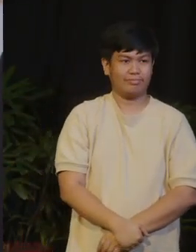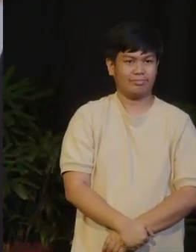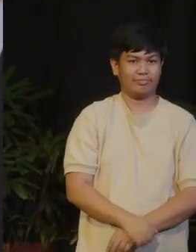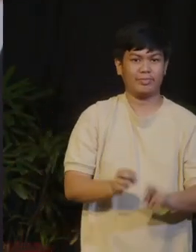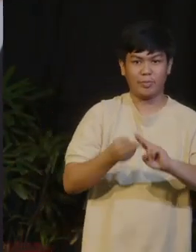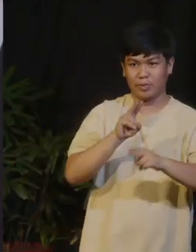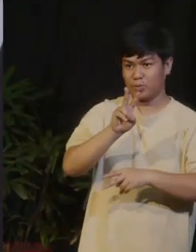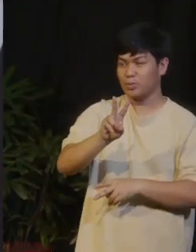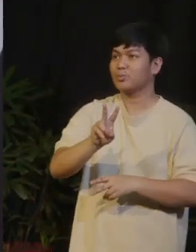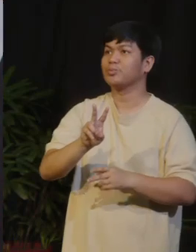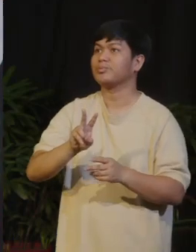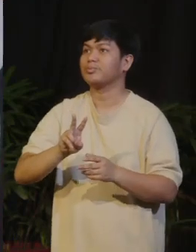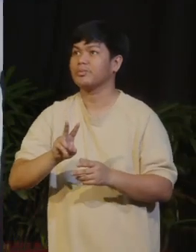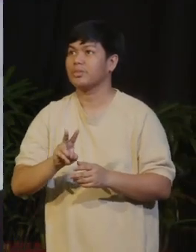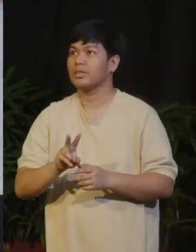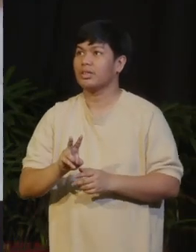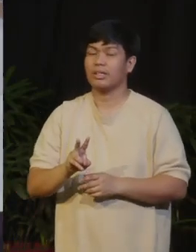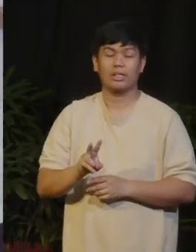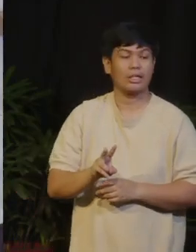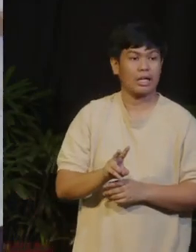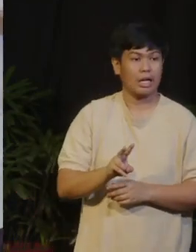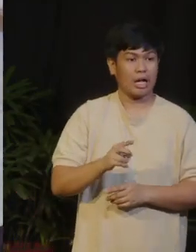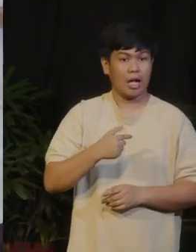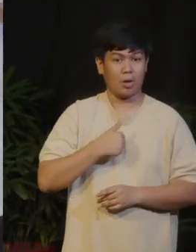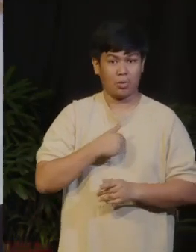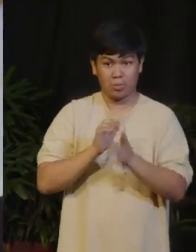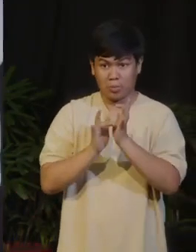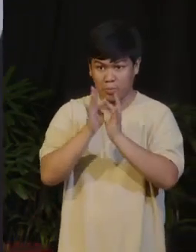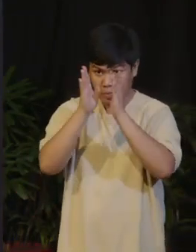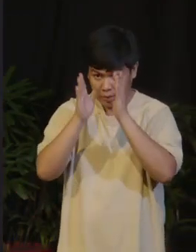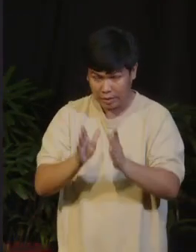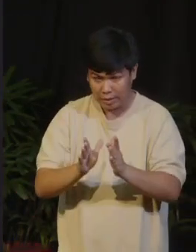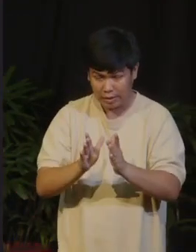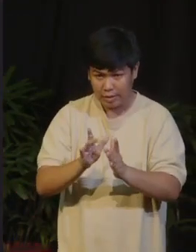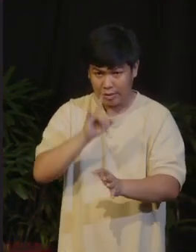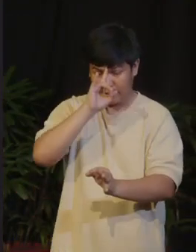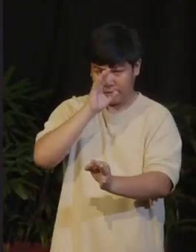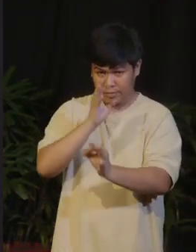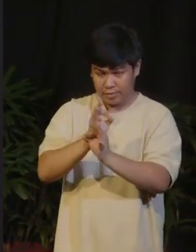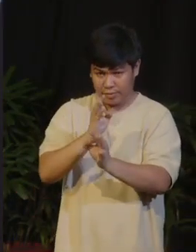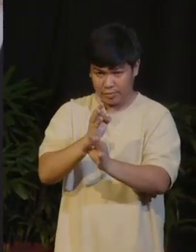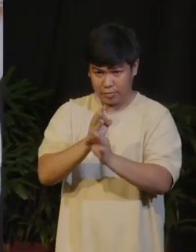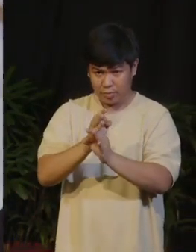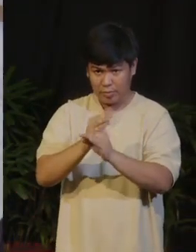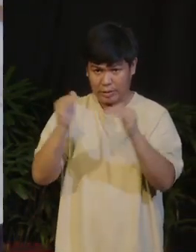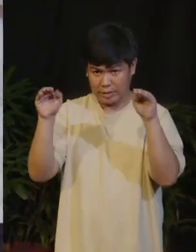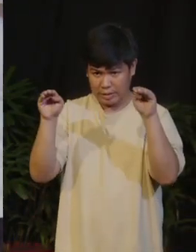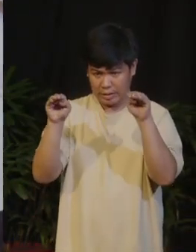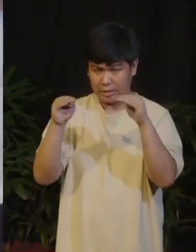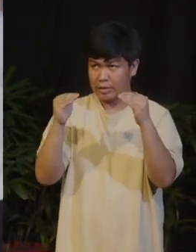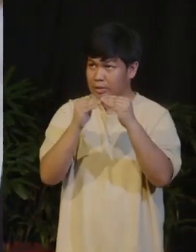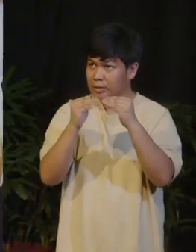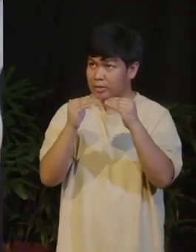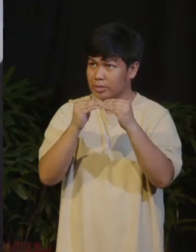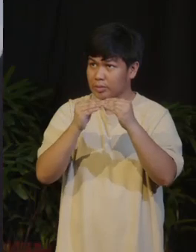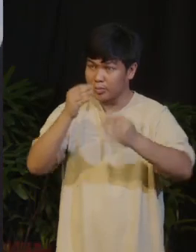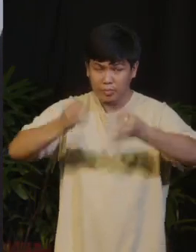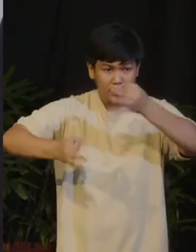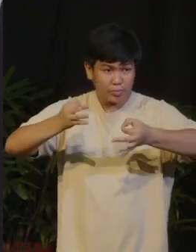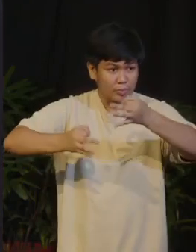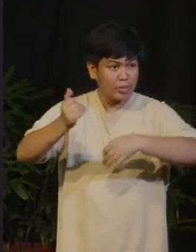Pangalawa, ang alagad ng Diyos ay tapat at patas sa paghuhusga sa sarili at sa